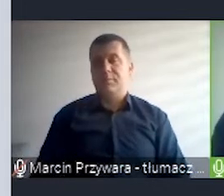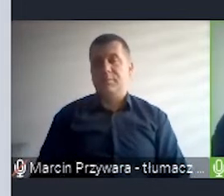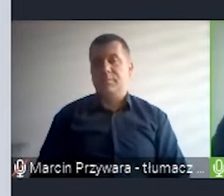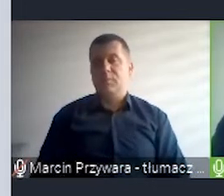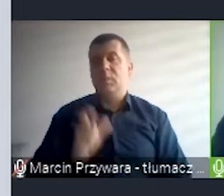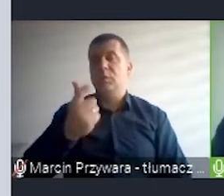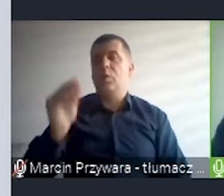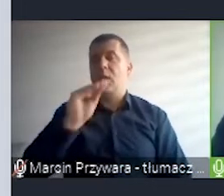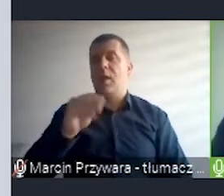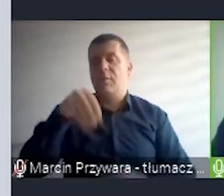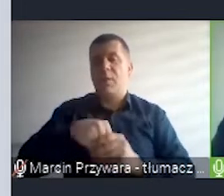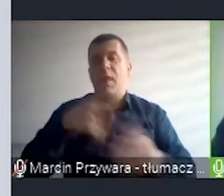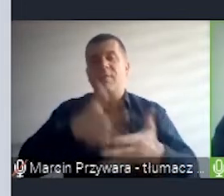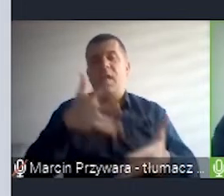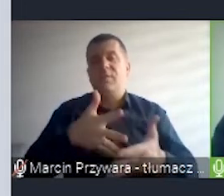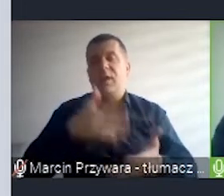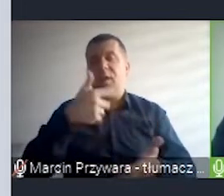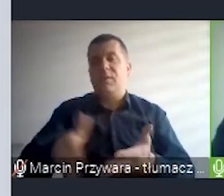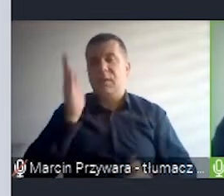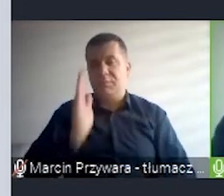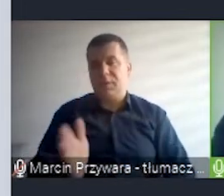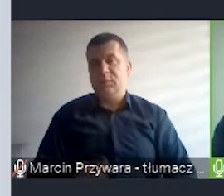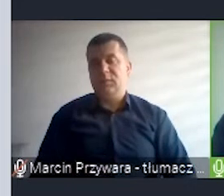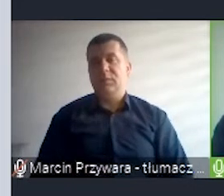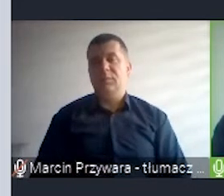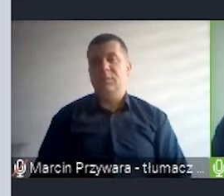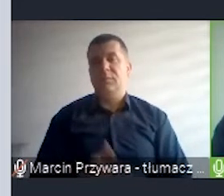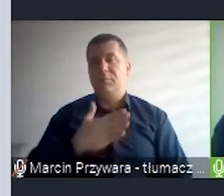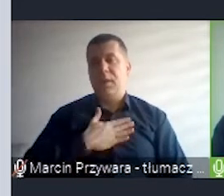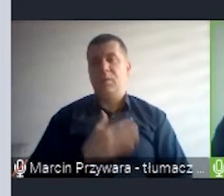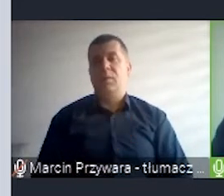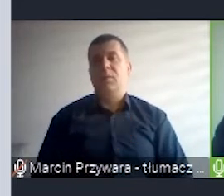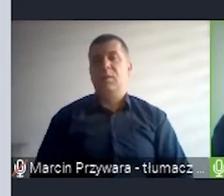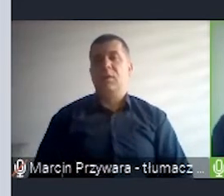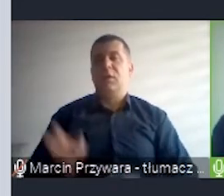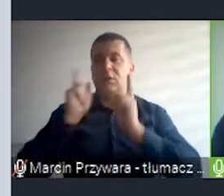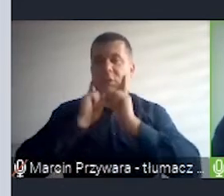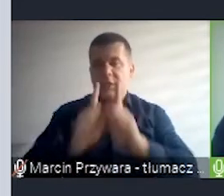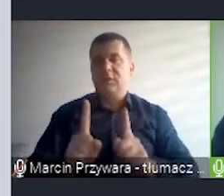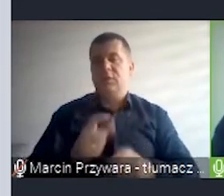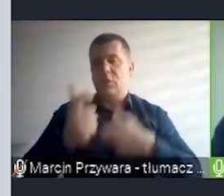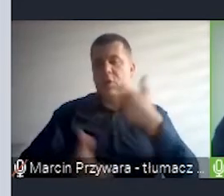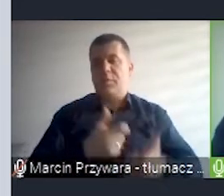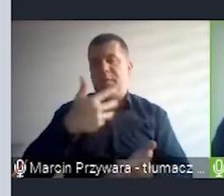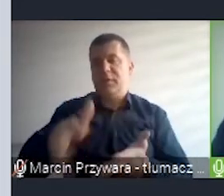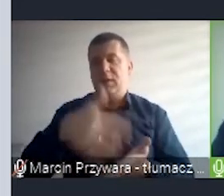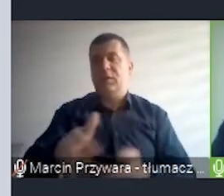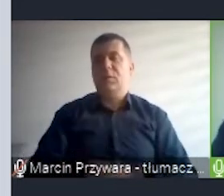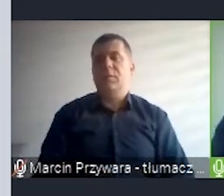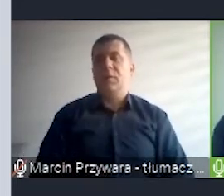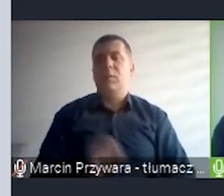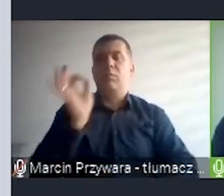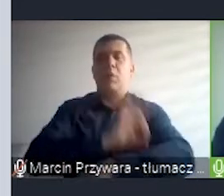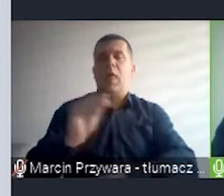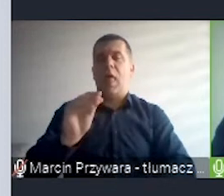Co jeszcze w weryfikacji tych wydatków będziemy mieli? Rzeczywiste poniesienie wydatków. W